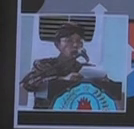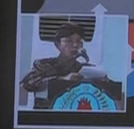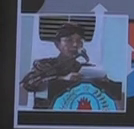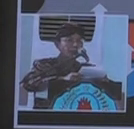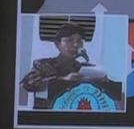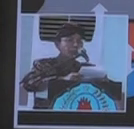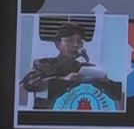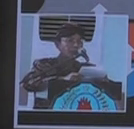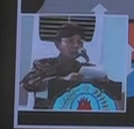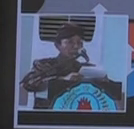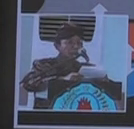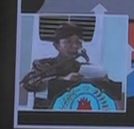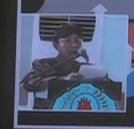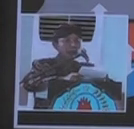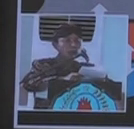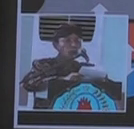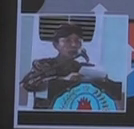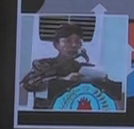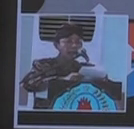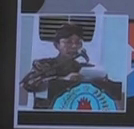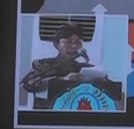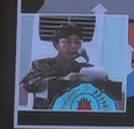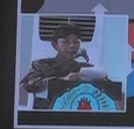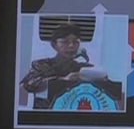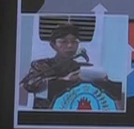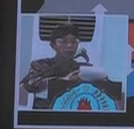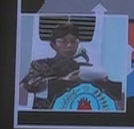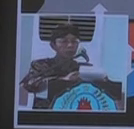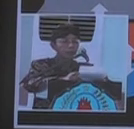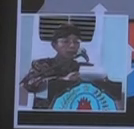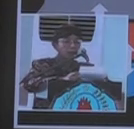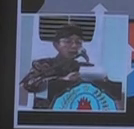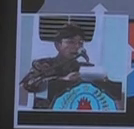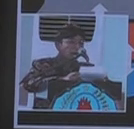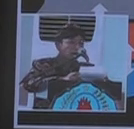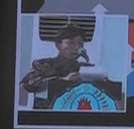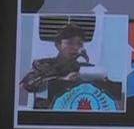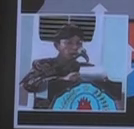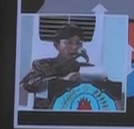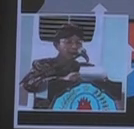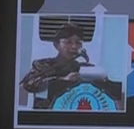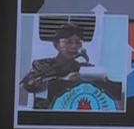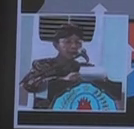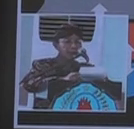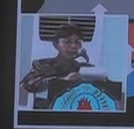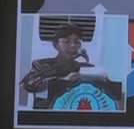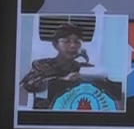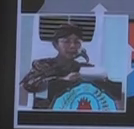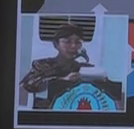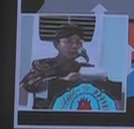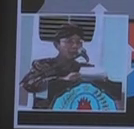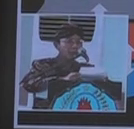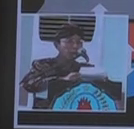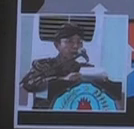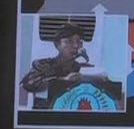publik dan percepatan pelayanan publik akan semakin terwujud. Pembangunan daerah tidak lagi